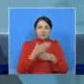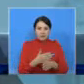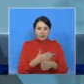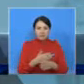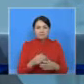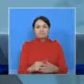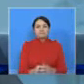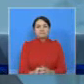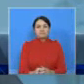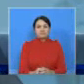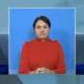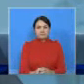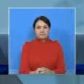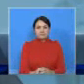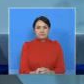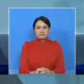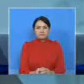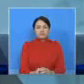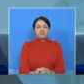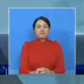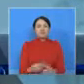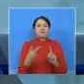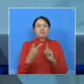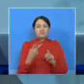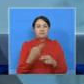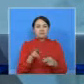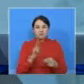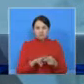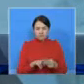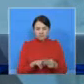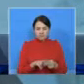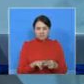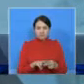көрсетуге эффективті болады. Екіншісі бұл